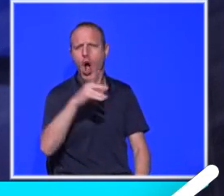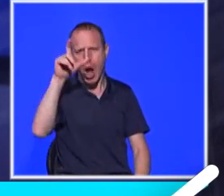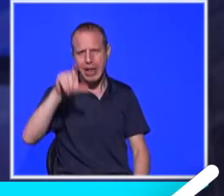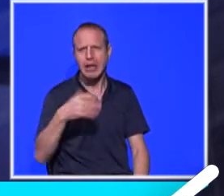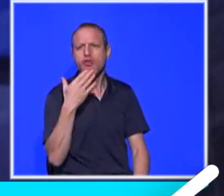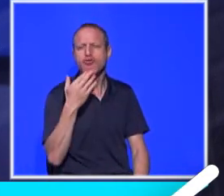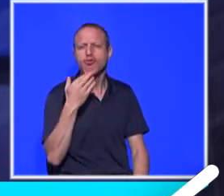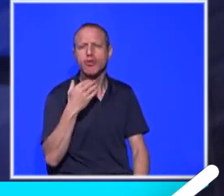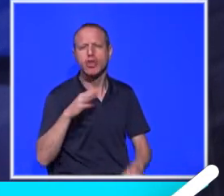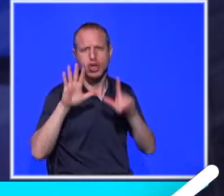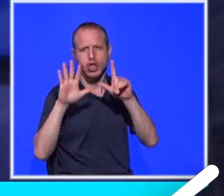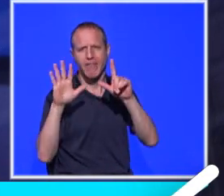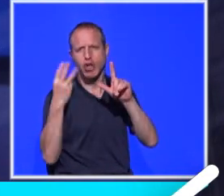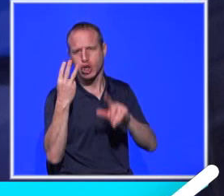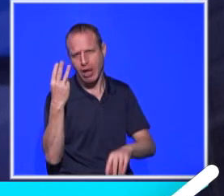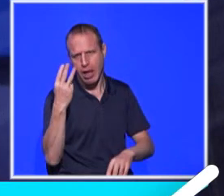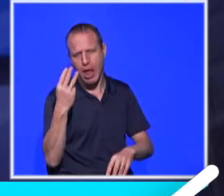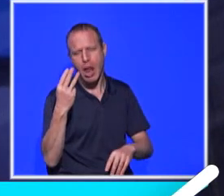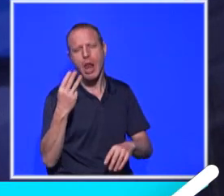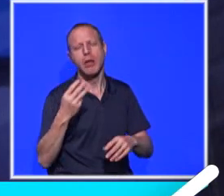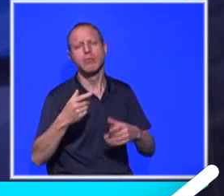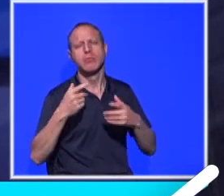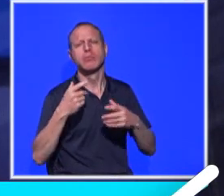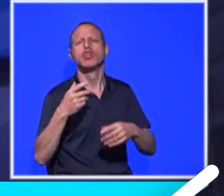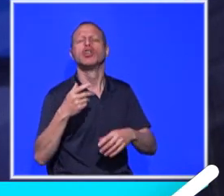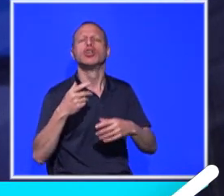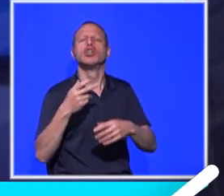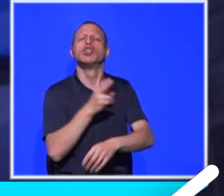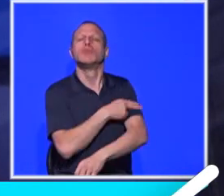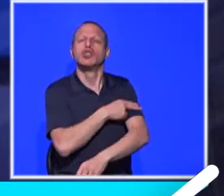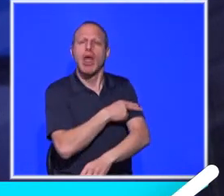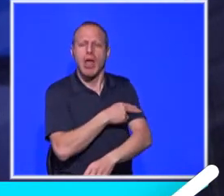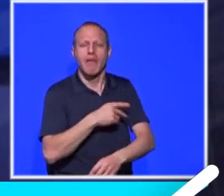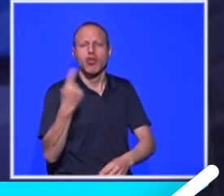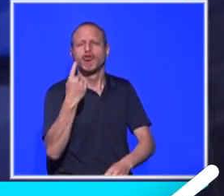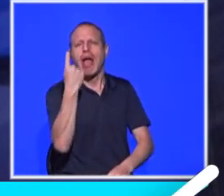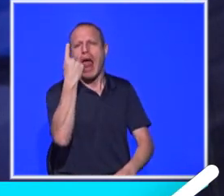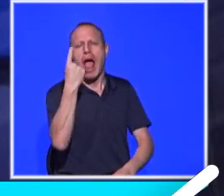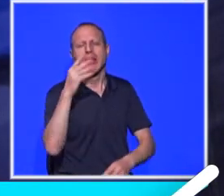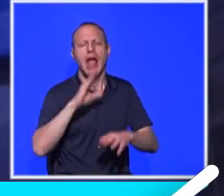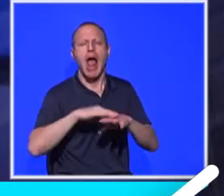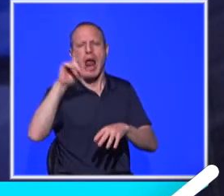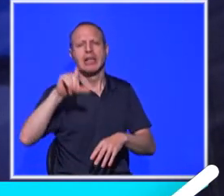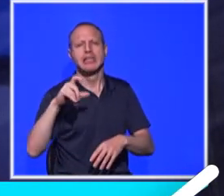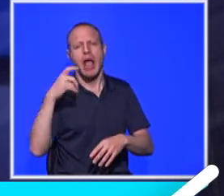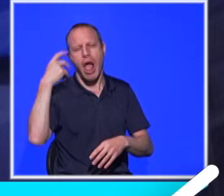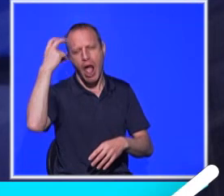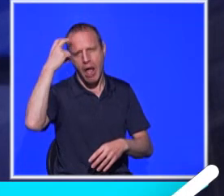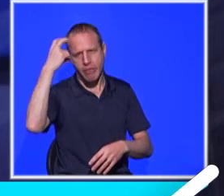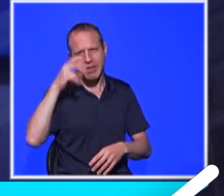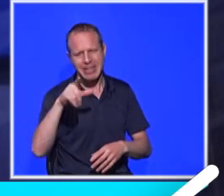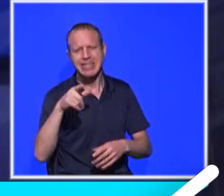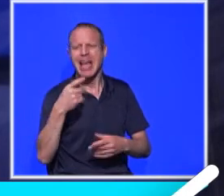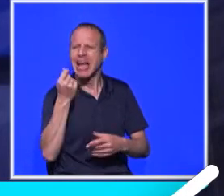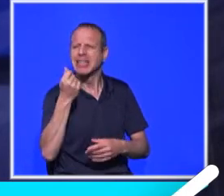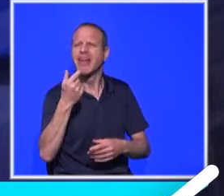אזרח יהודי 7 שקלים בשירותי שיטור, ושקל אחד על אזרח ערבי. זה כסף, זה עוגת כסף, זה